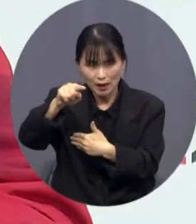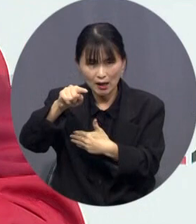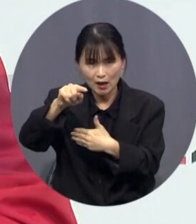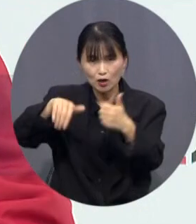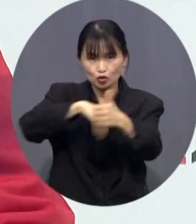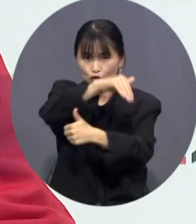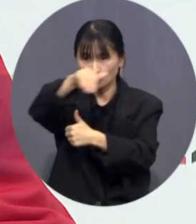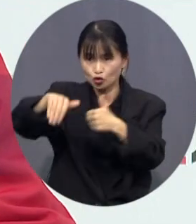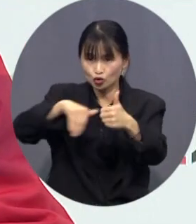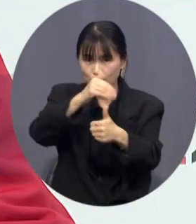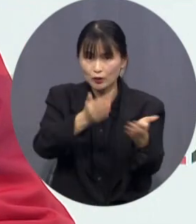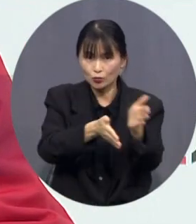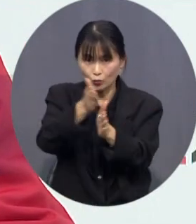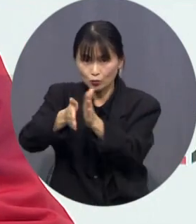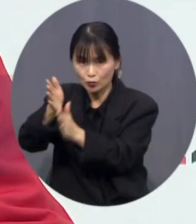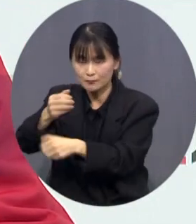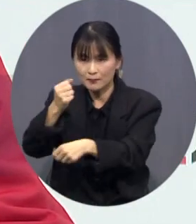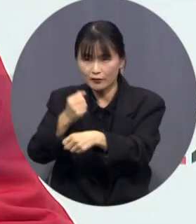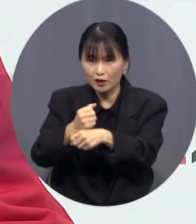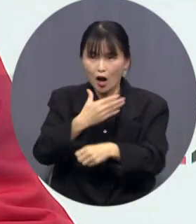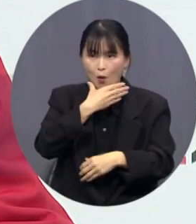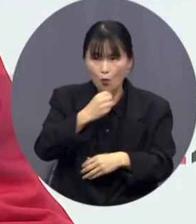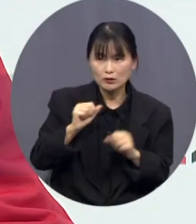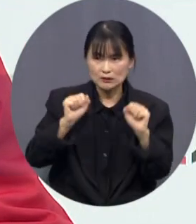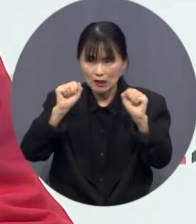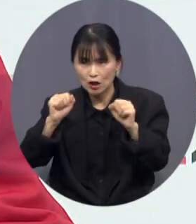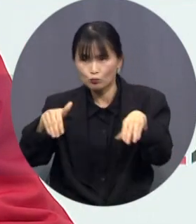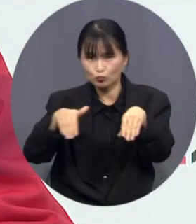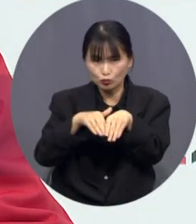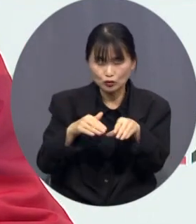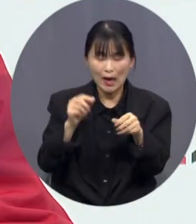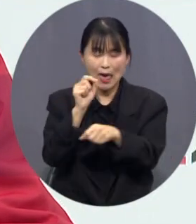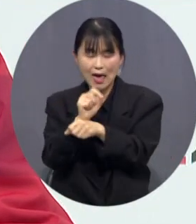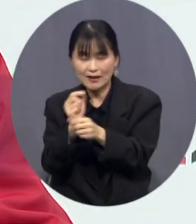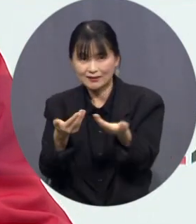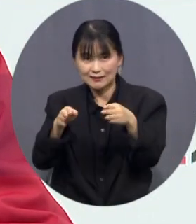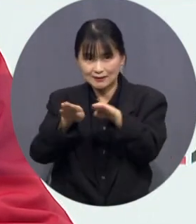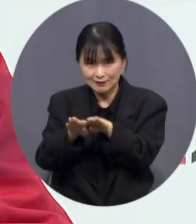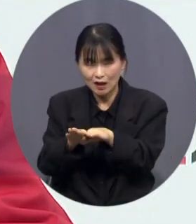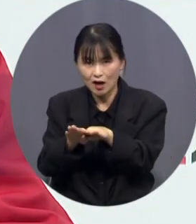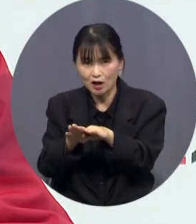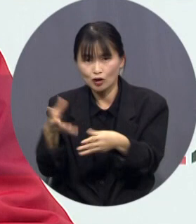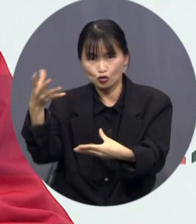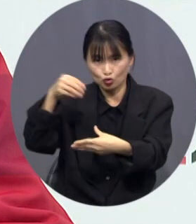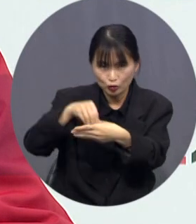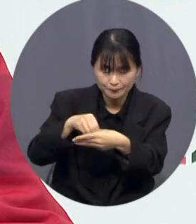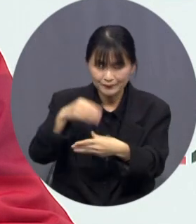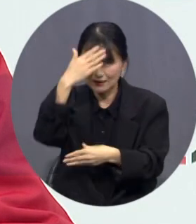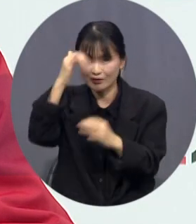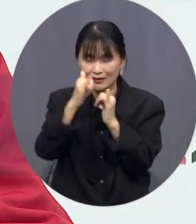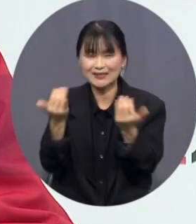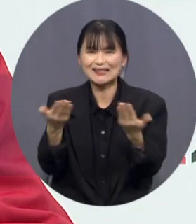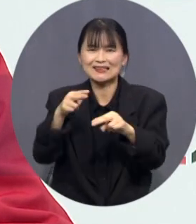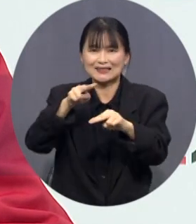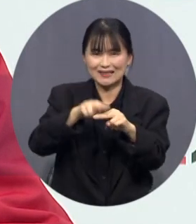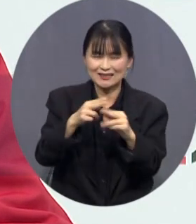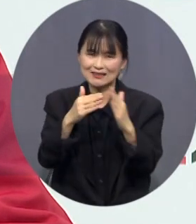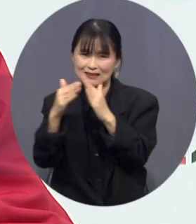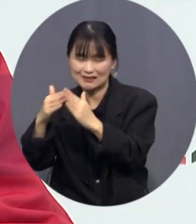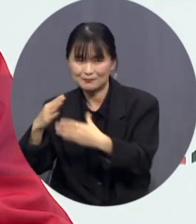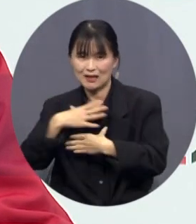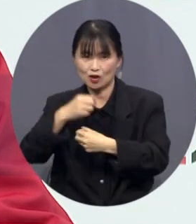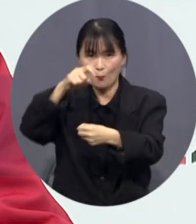도심을 만들어서 거기에 의료복지 체육 문화 행정 시설을 투입했고 그리고 청년일자리 청년 주구 안정을